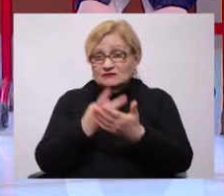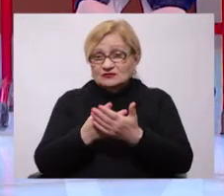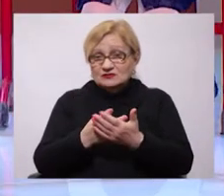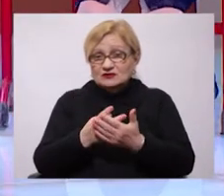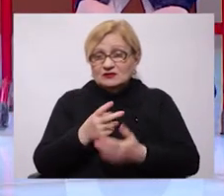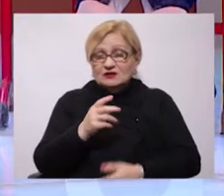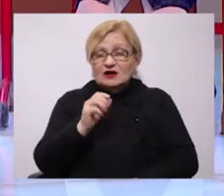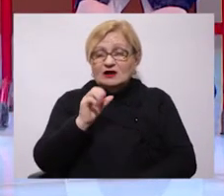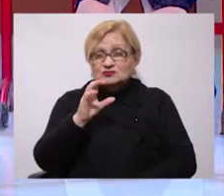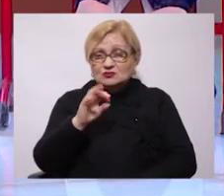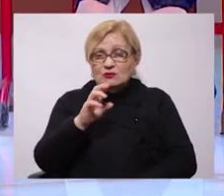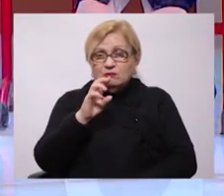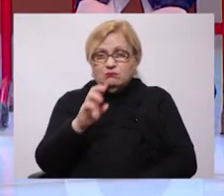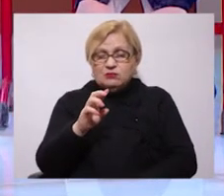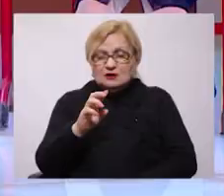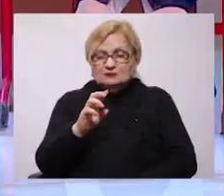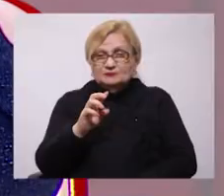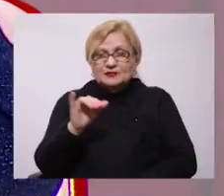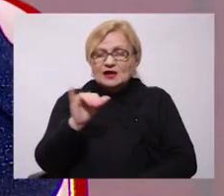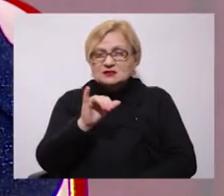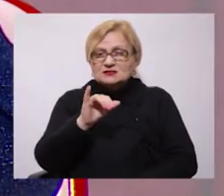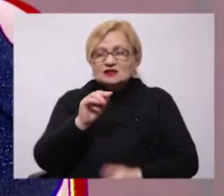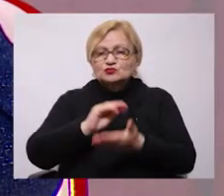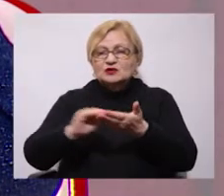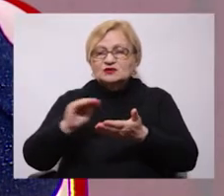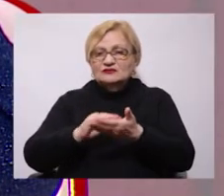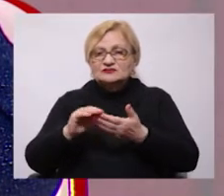ასო ბ რომელ და რომელ უჯრებში დაიწერება?